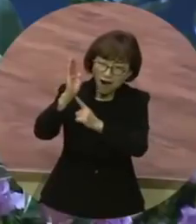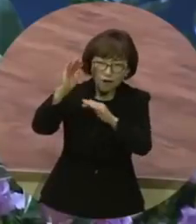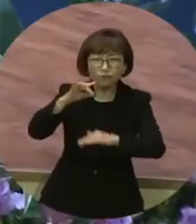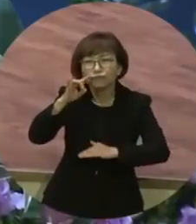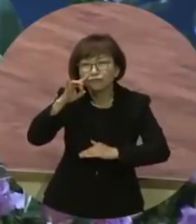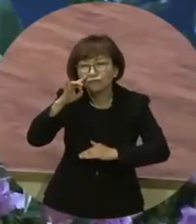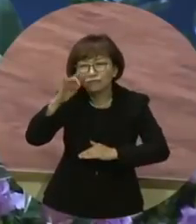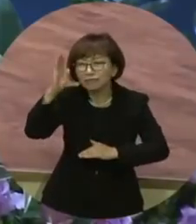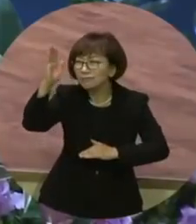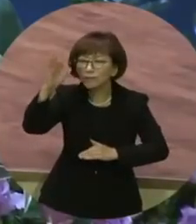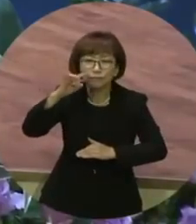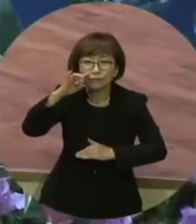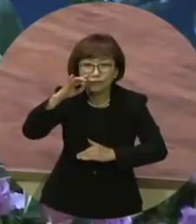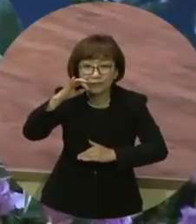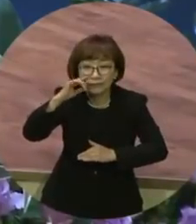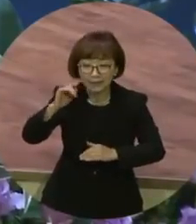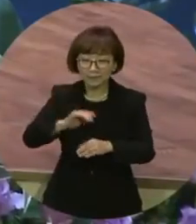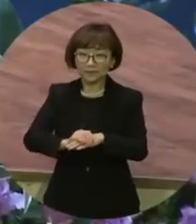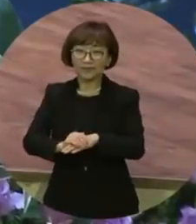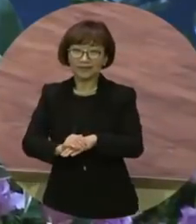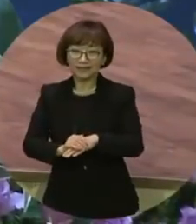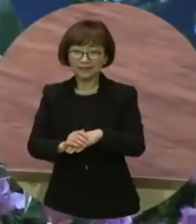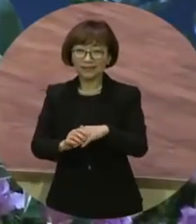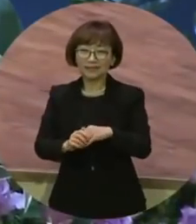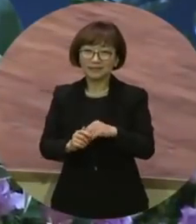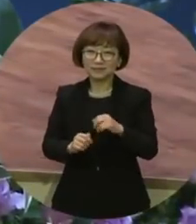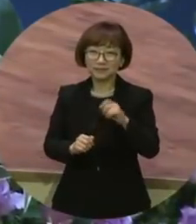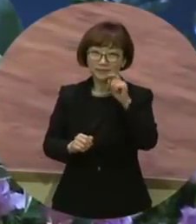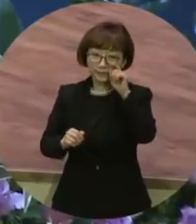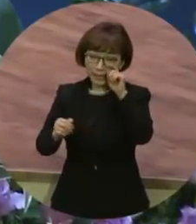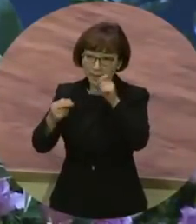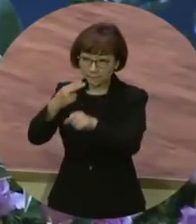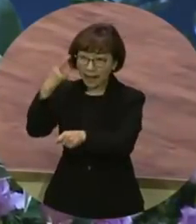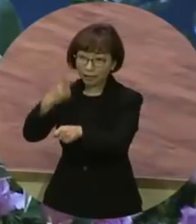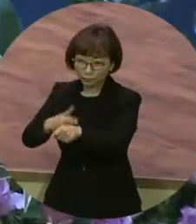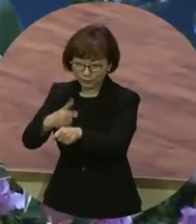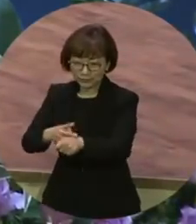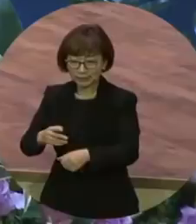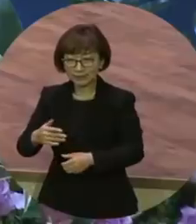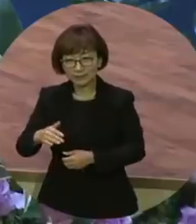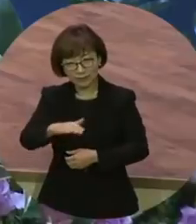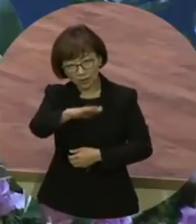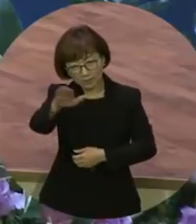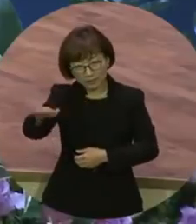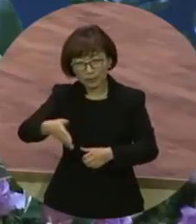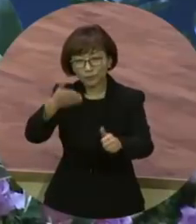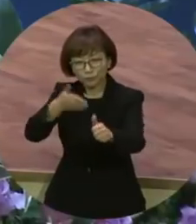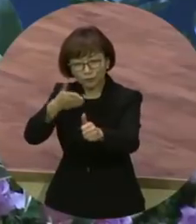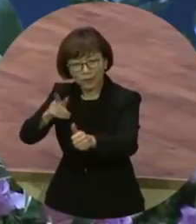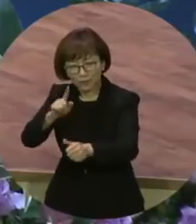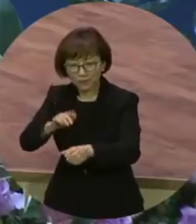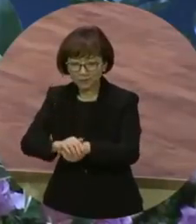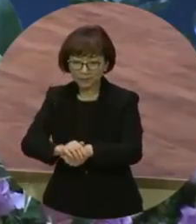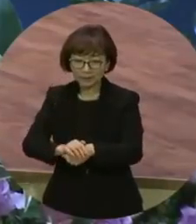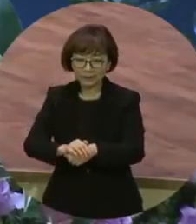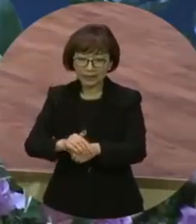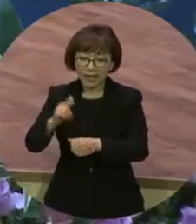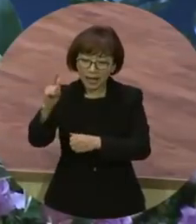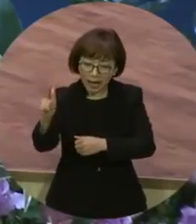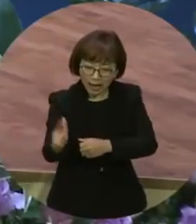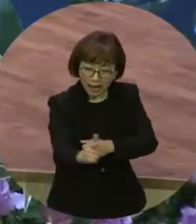저는 감히 확신합니다. 바울은 아마 여러분에게 말씀, 기도, 전도 중심으로 하루를 사십시오 라고 말할 것 같아요.